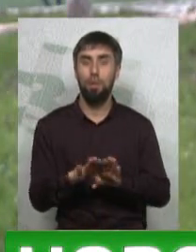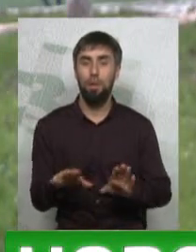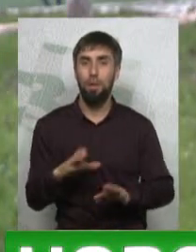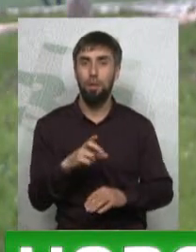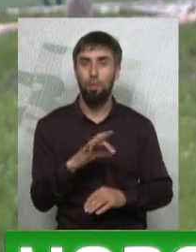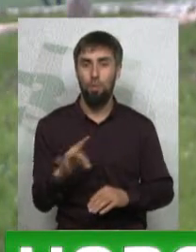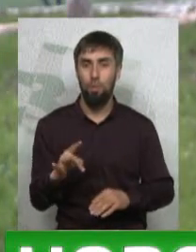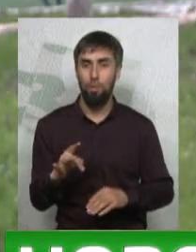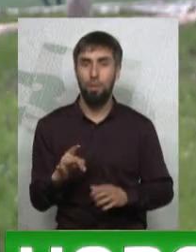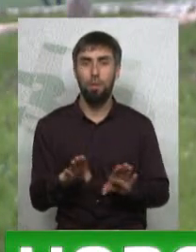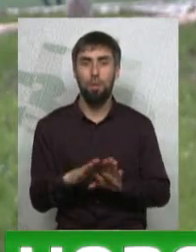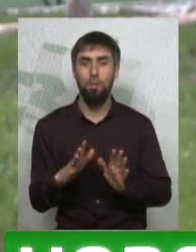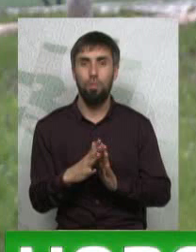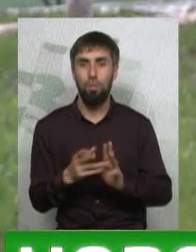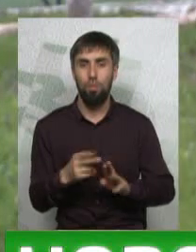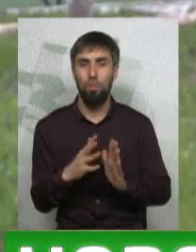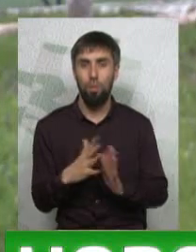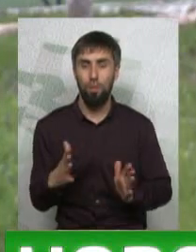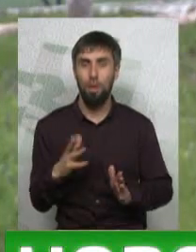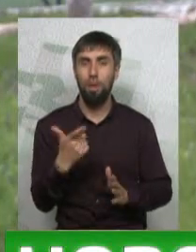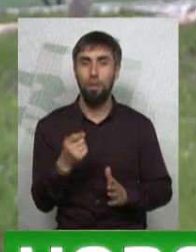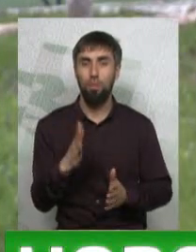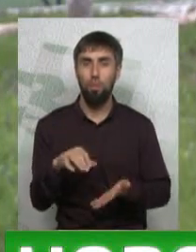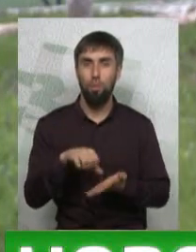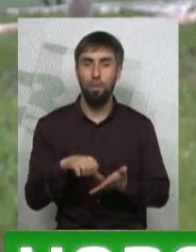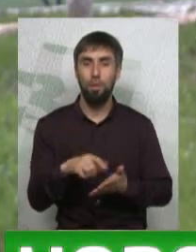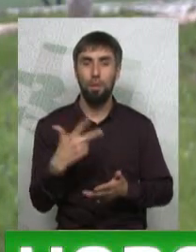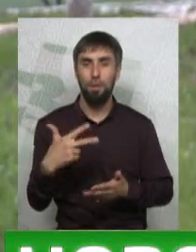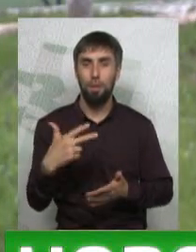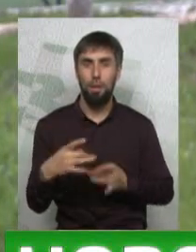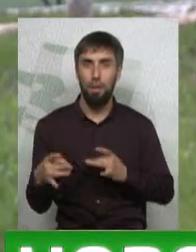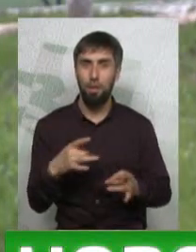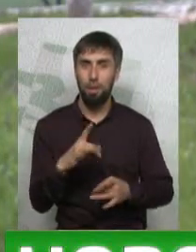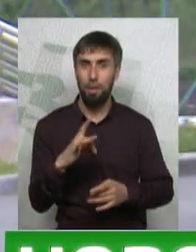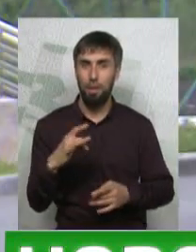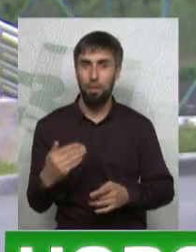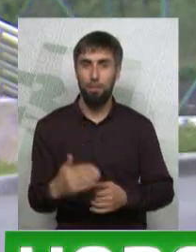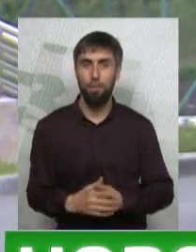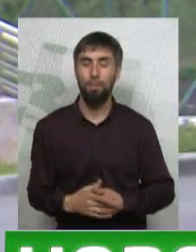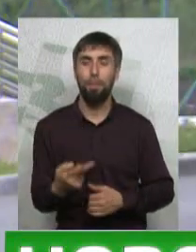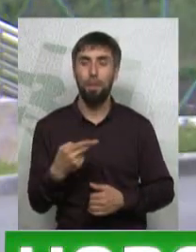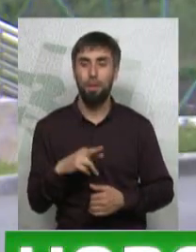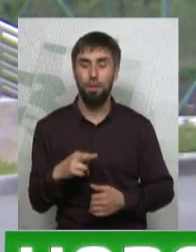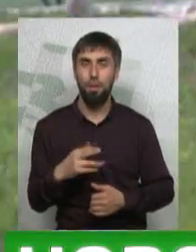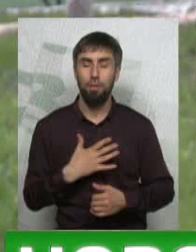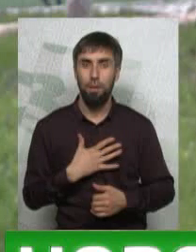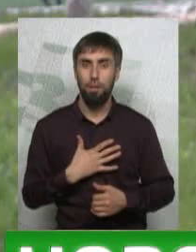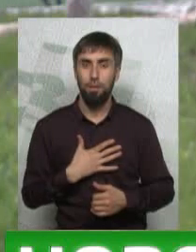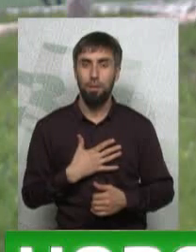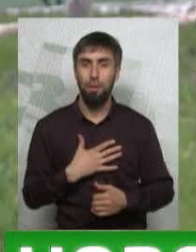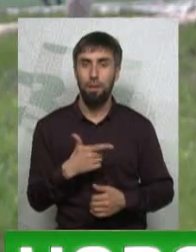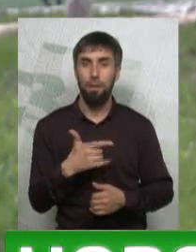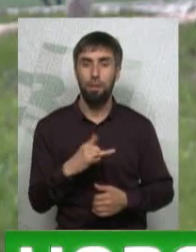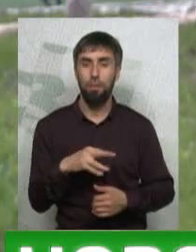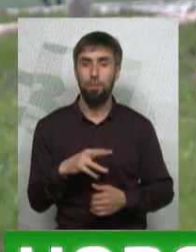такого масштаба, где будут участвовать 30 регионов Российской Федерации. Для наших гимнасток,